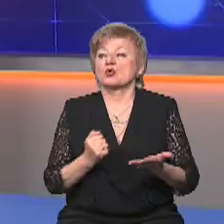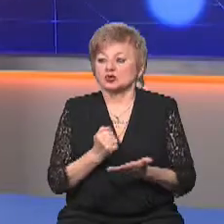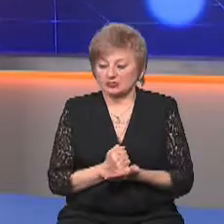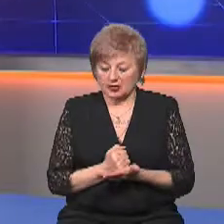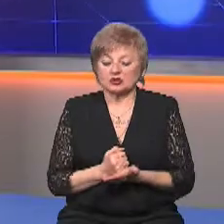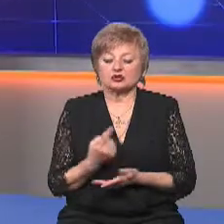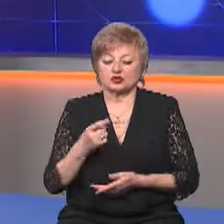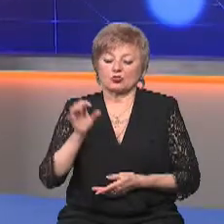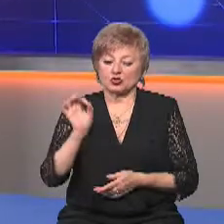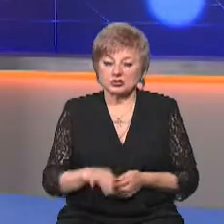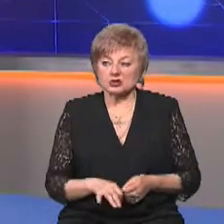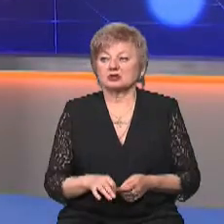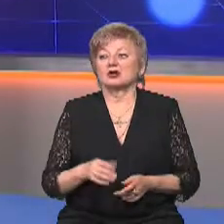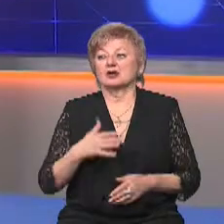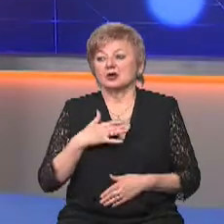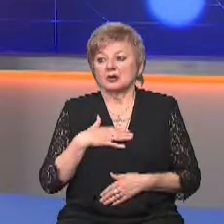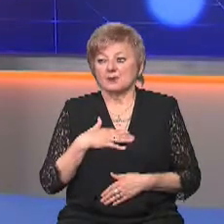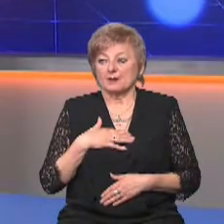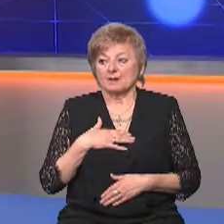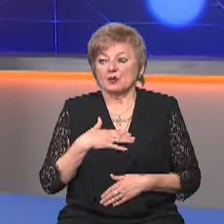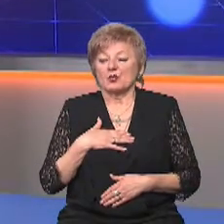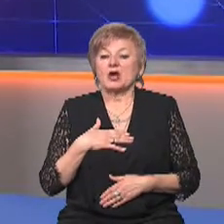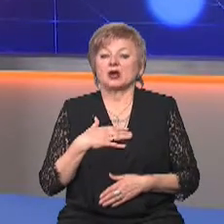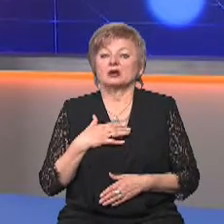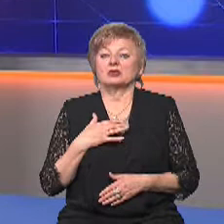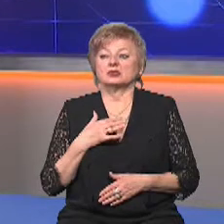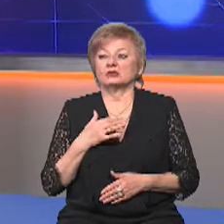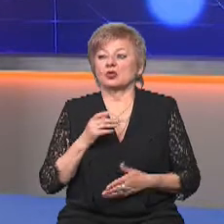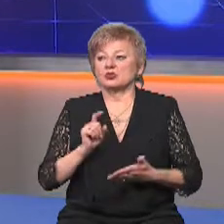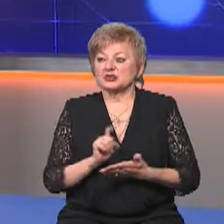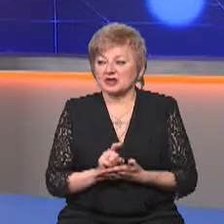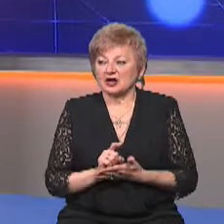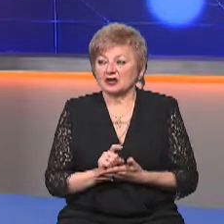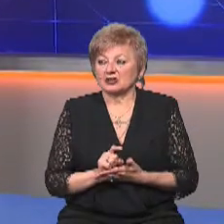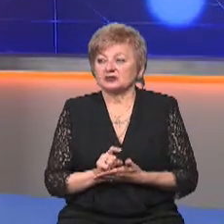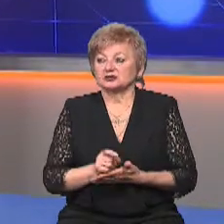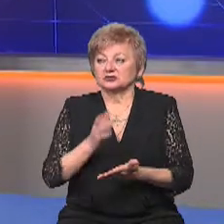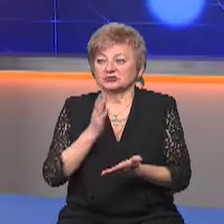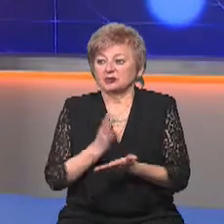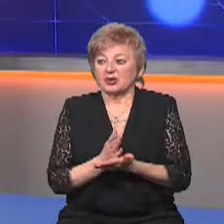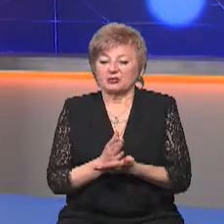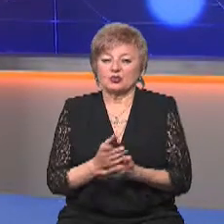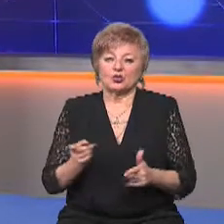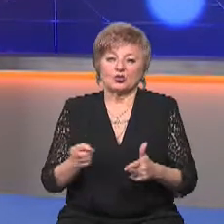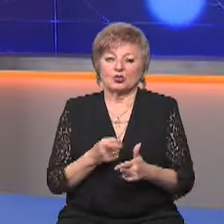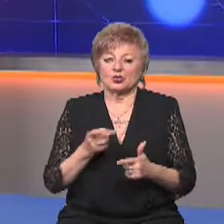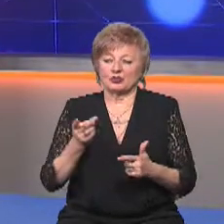і достовірна, тобто ми безпосередньо каналами напряму, да, без